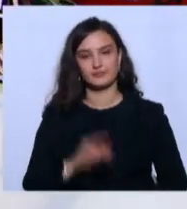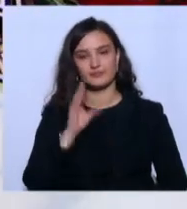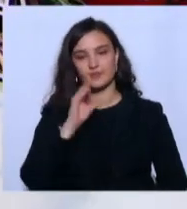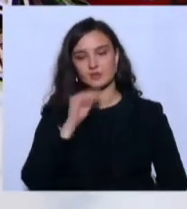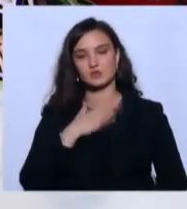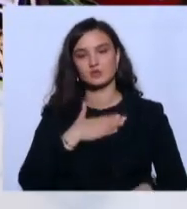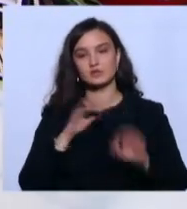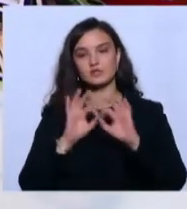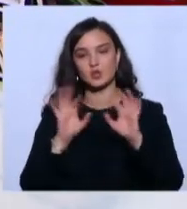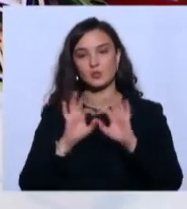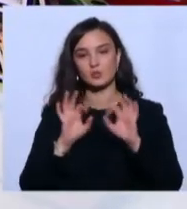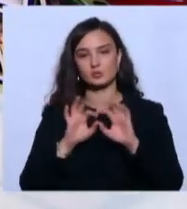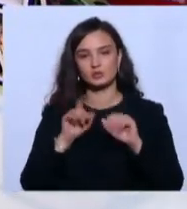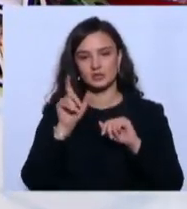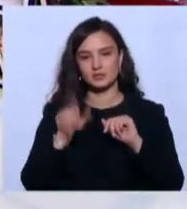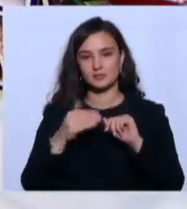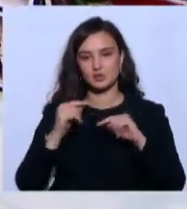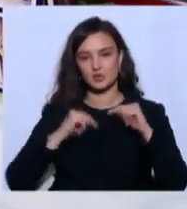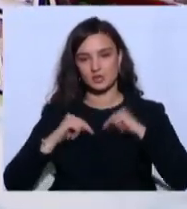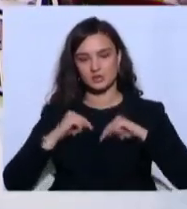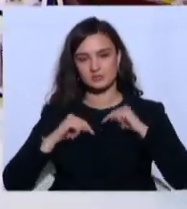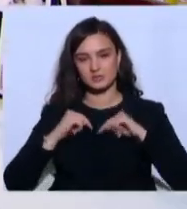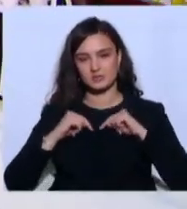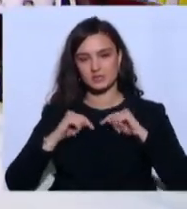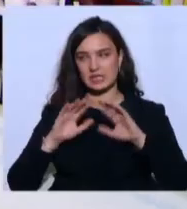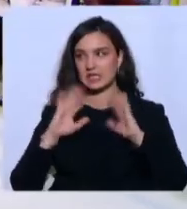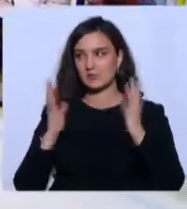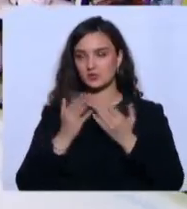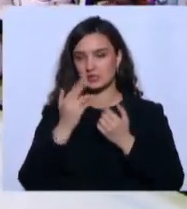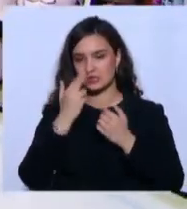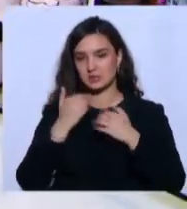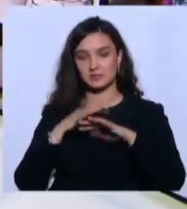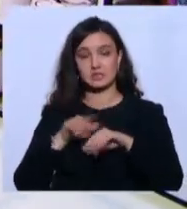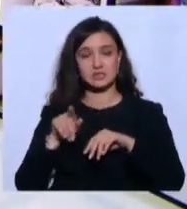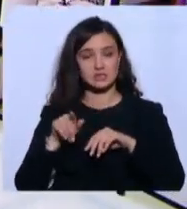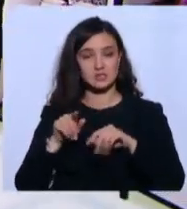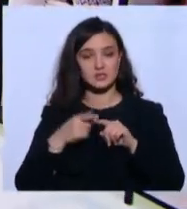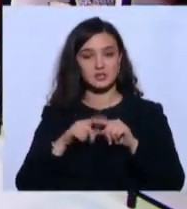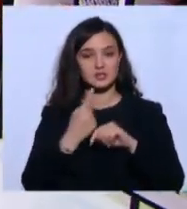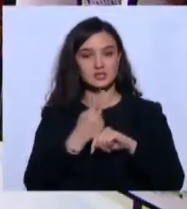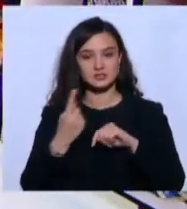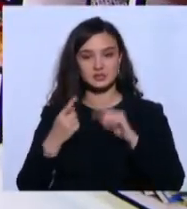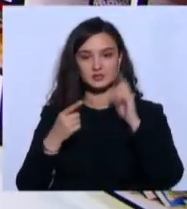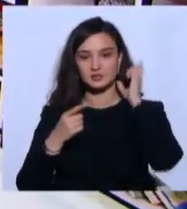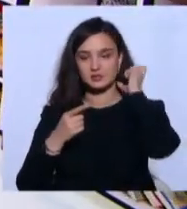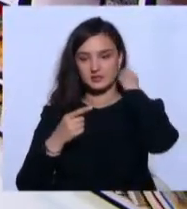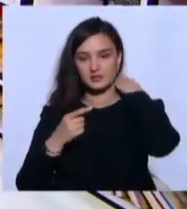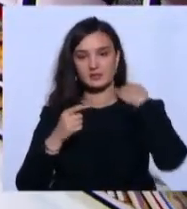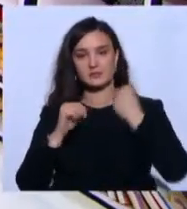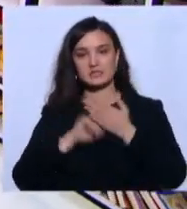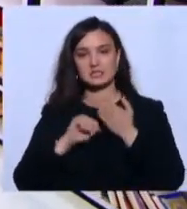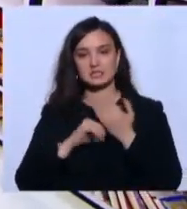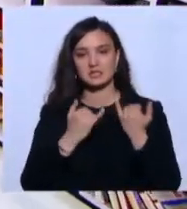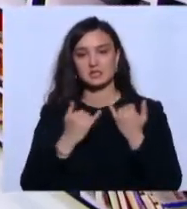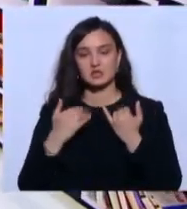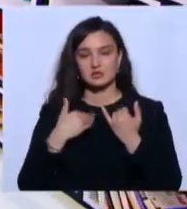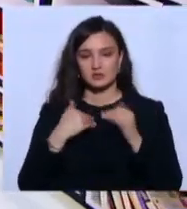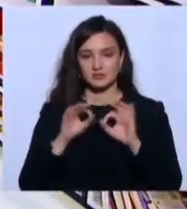როდესაც ჩვენ საუბრობდით ადამიანის ორგანიზმის გარემოსთან ადაპტაციაზე, სიმაღლე ერთ-ერთი ფაქტორი იყო დღეს ჩვენ